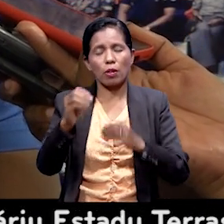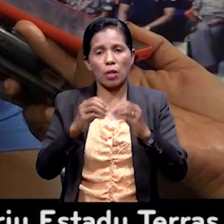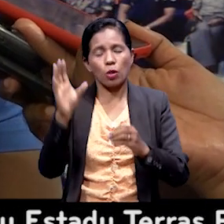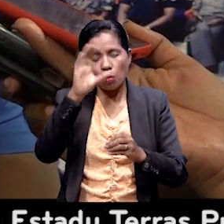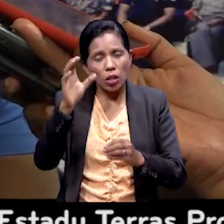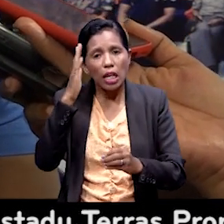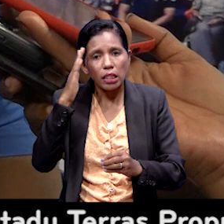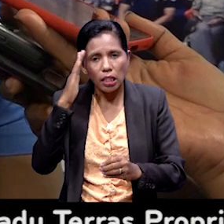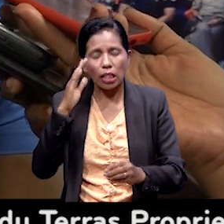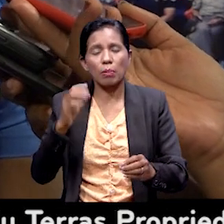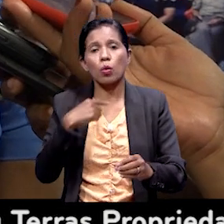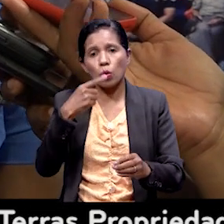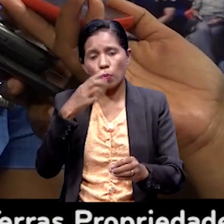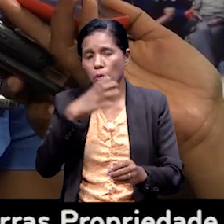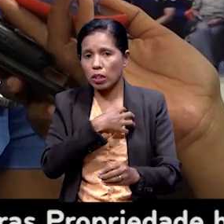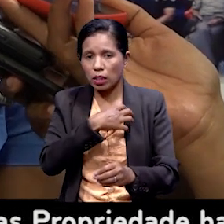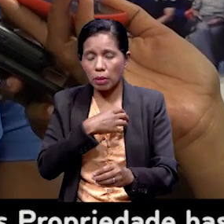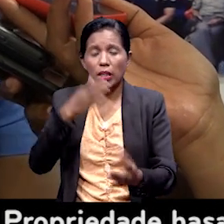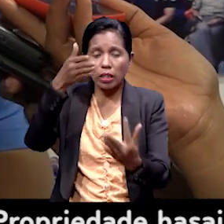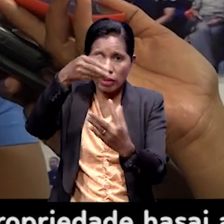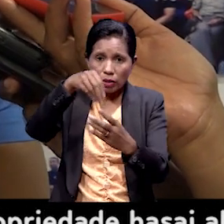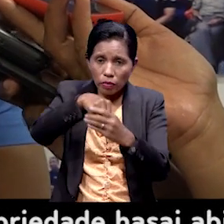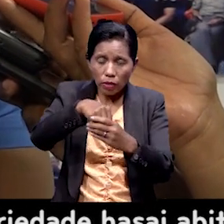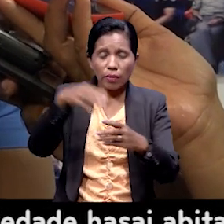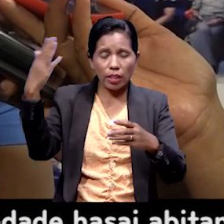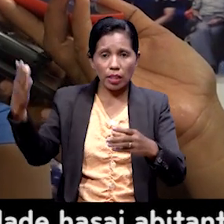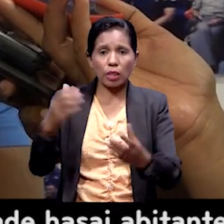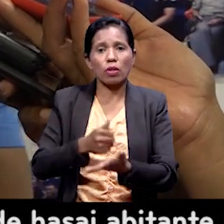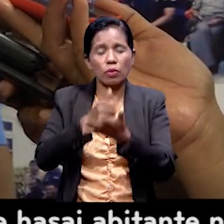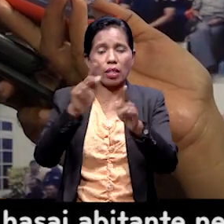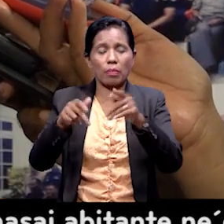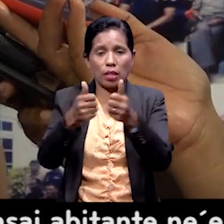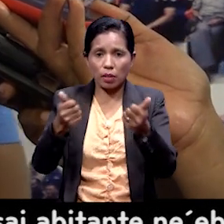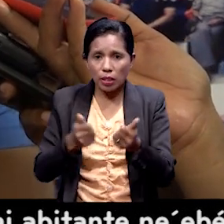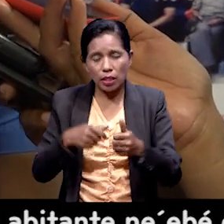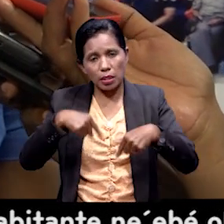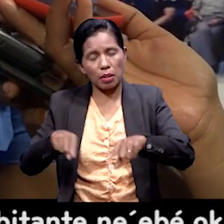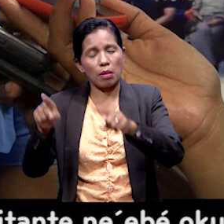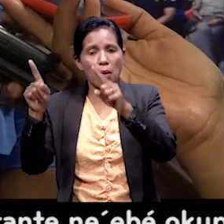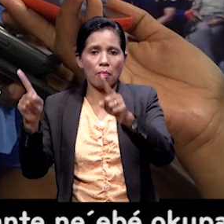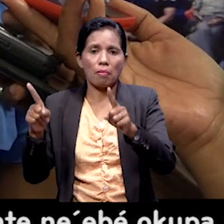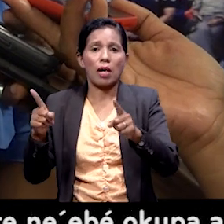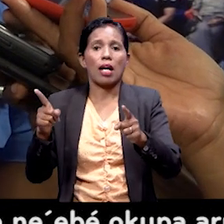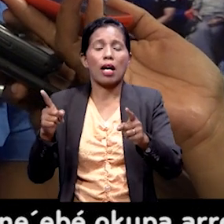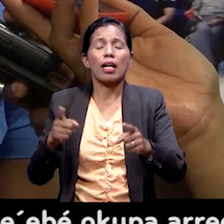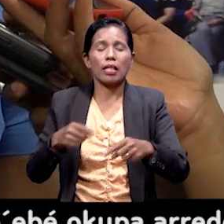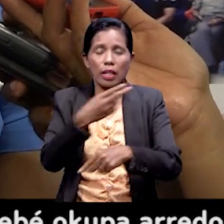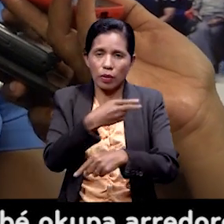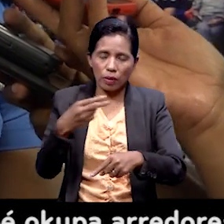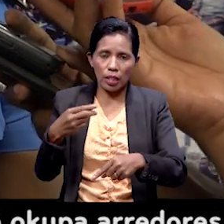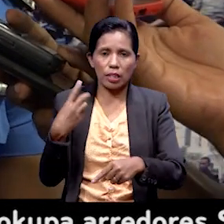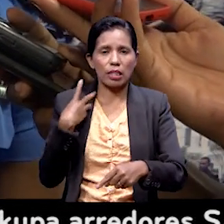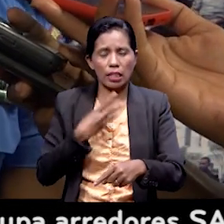Kalau ni a involve dulu ni, maka ini tinggi sih mungkin konsekuensi. Tama ite tene kata kerja rujuk sam gubernur nabe ma fosaya nak kata ba PNTL